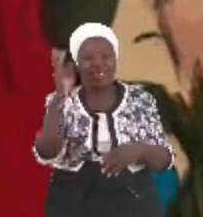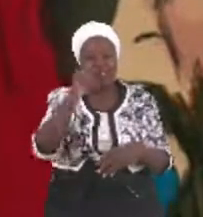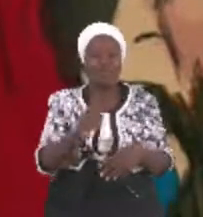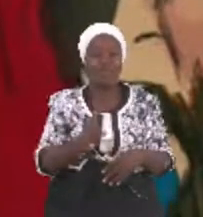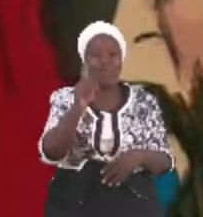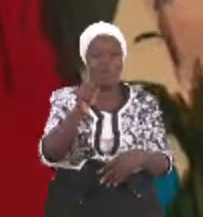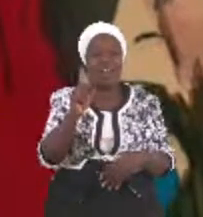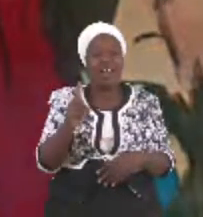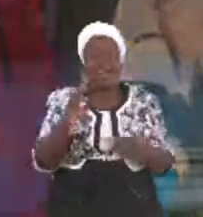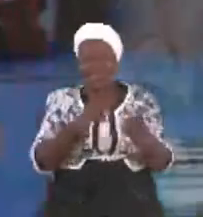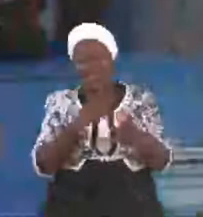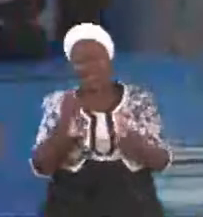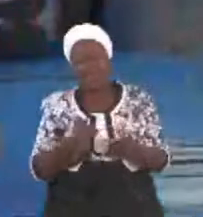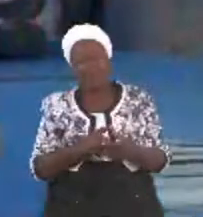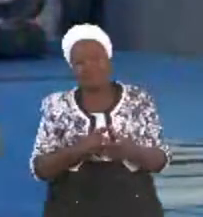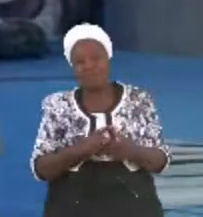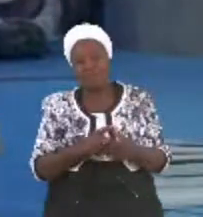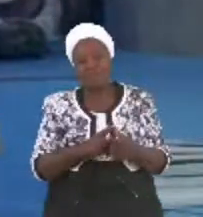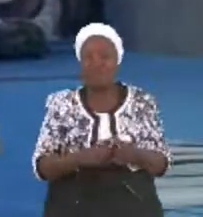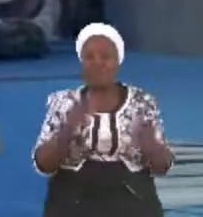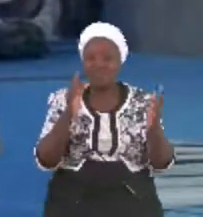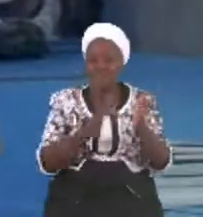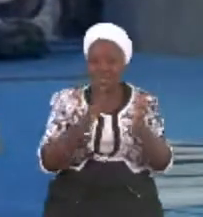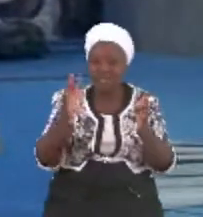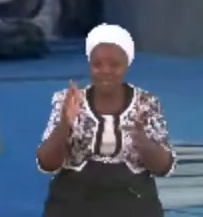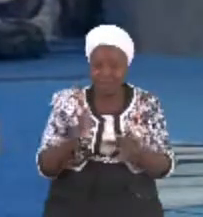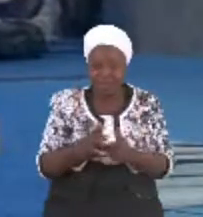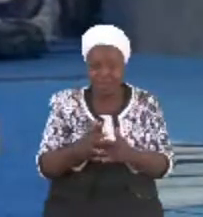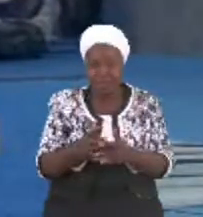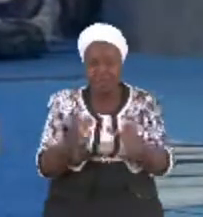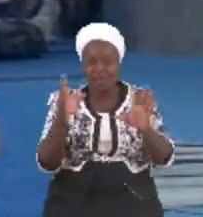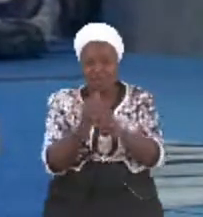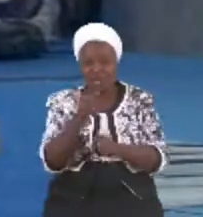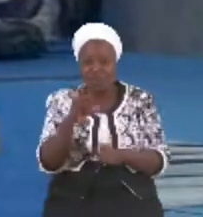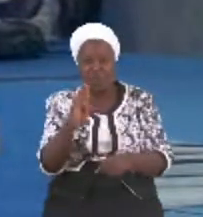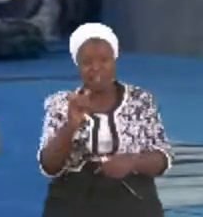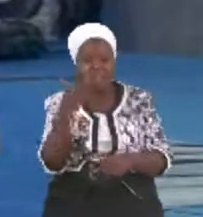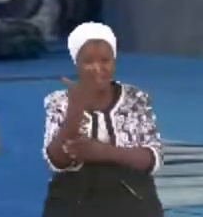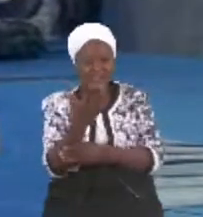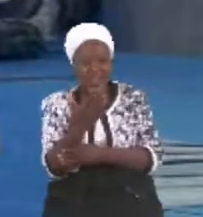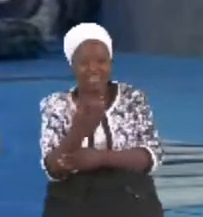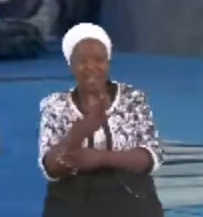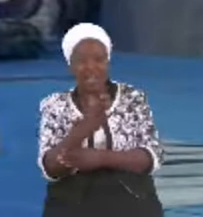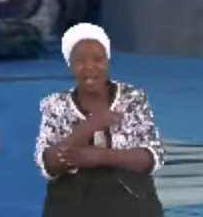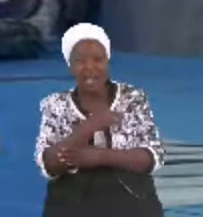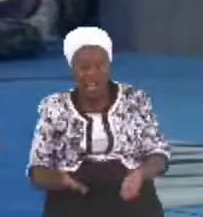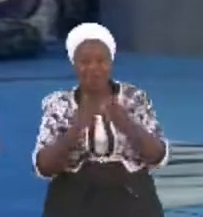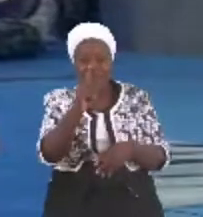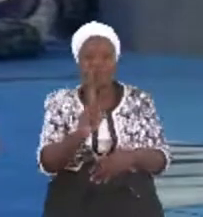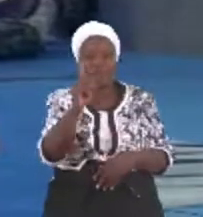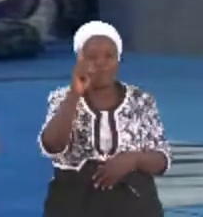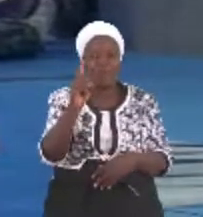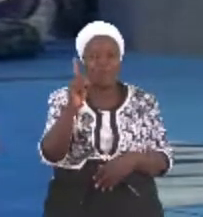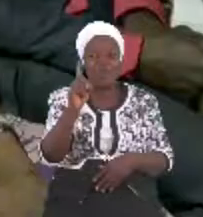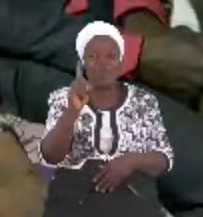Et il se tient debout. Jésus, te prends pas la main et il te fait lever.